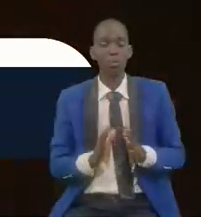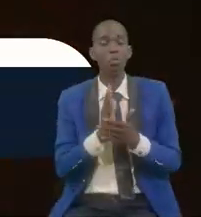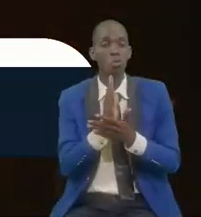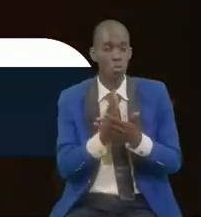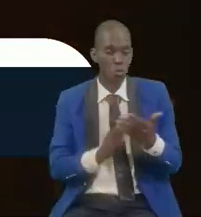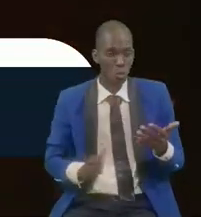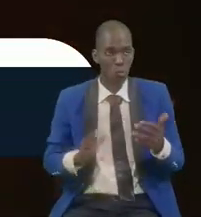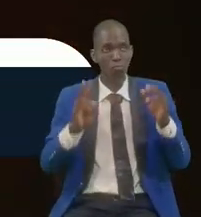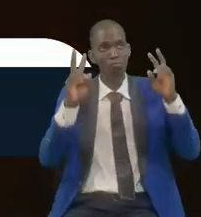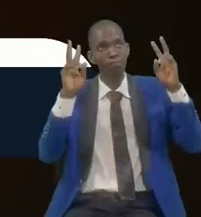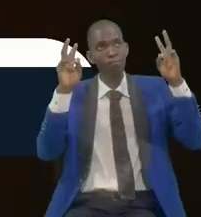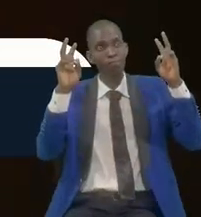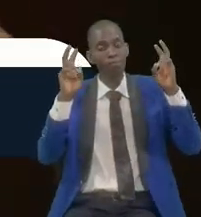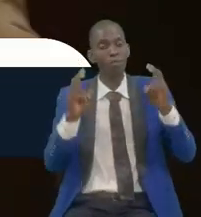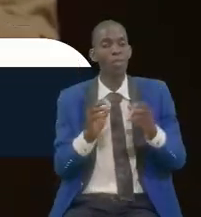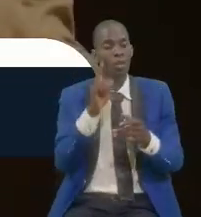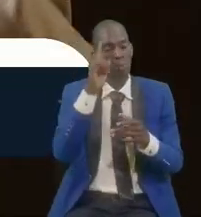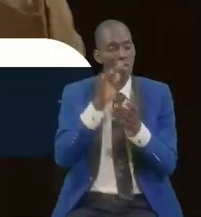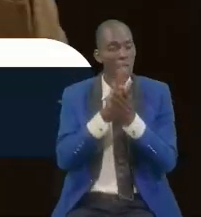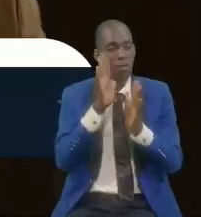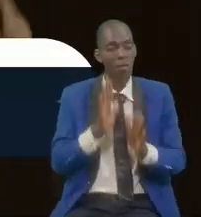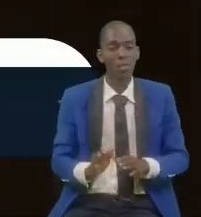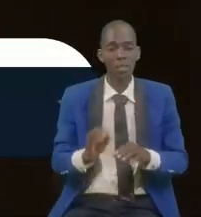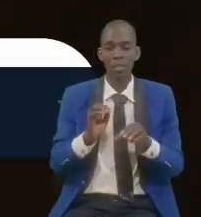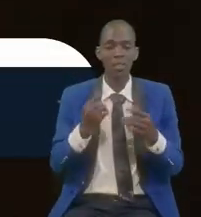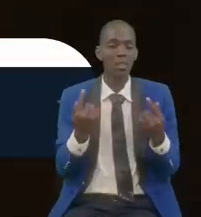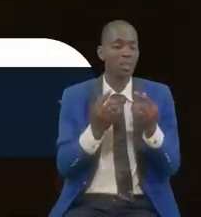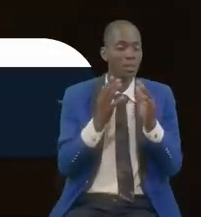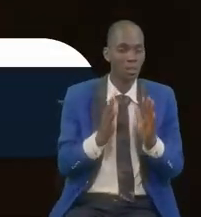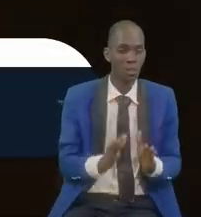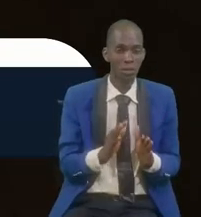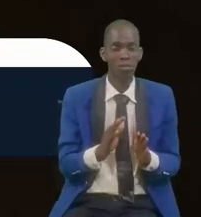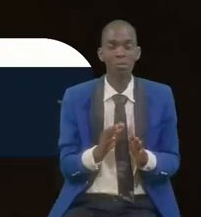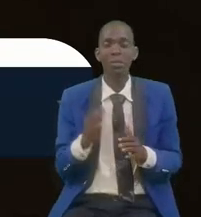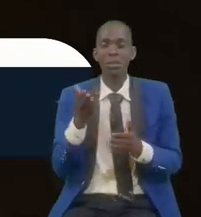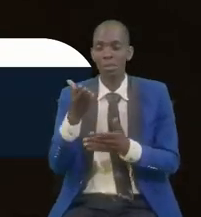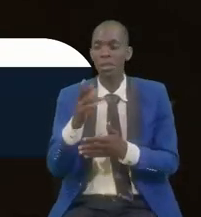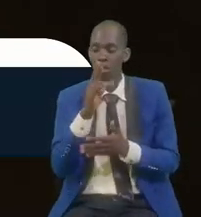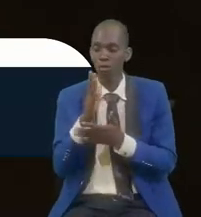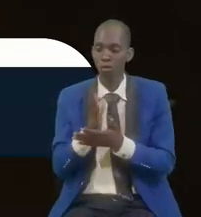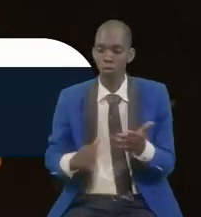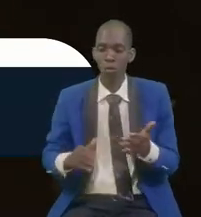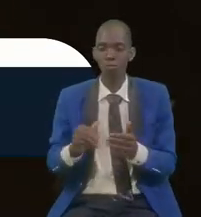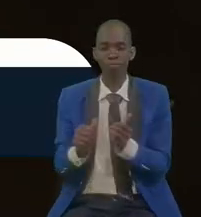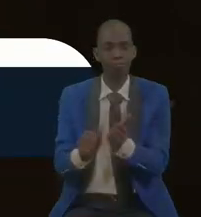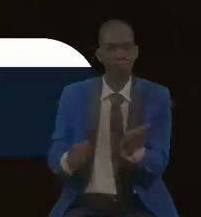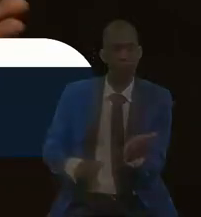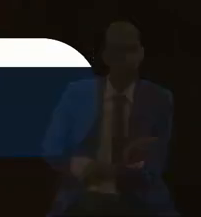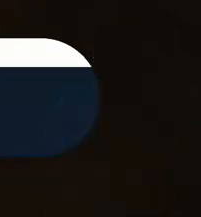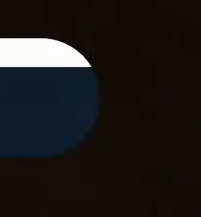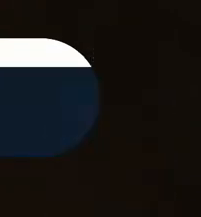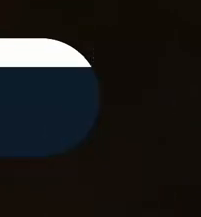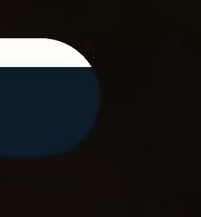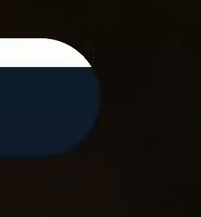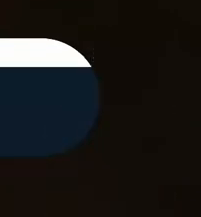croyants mondains. Il y a des croyants rétrogrades. Il y a des croyants